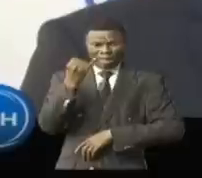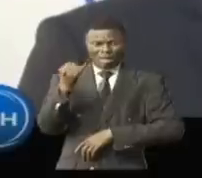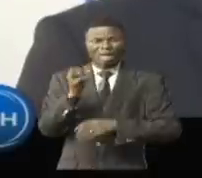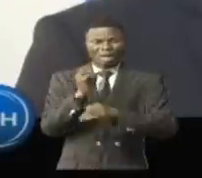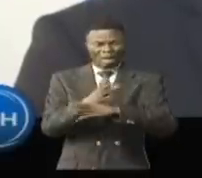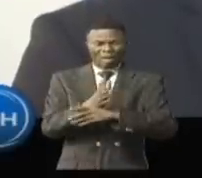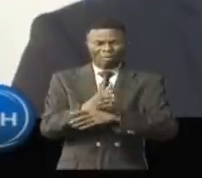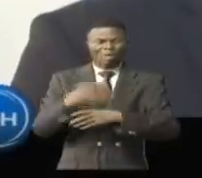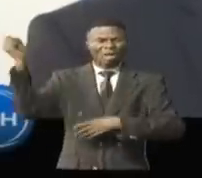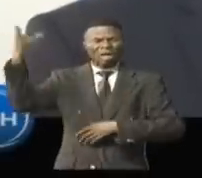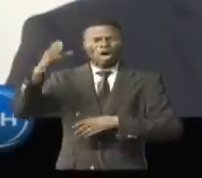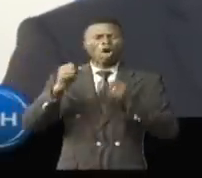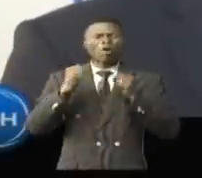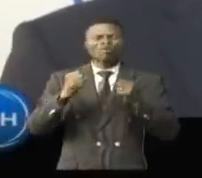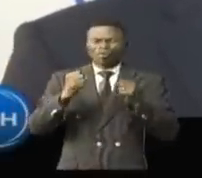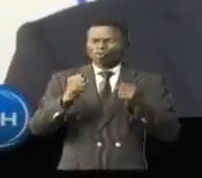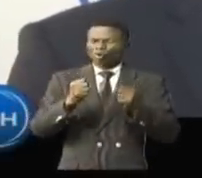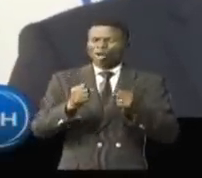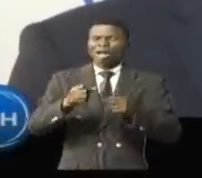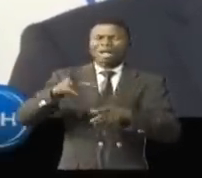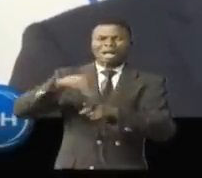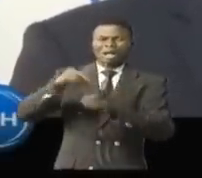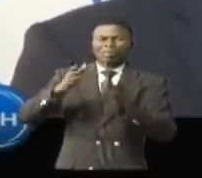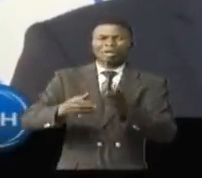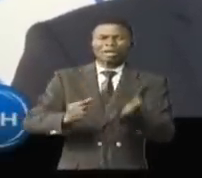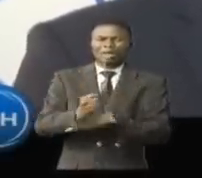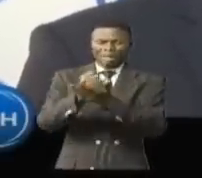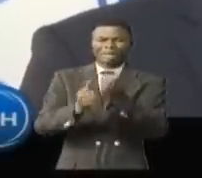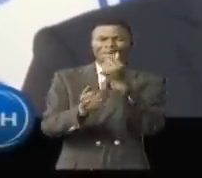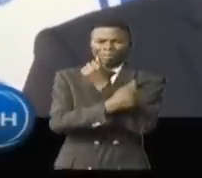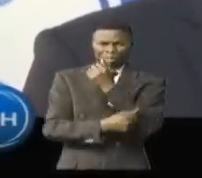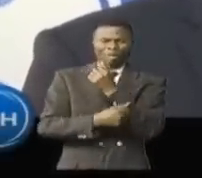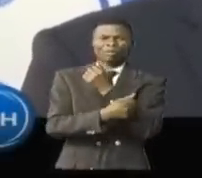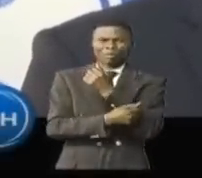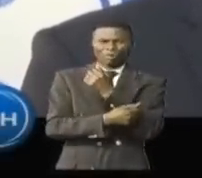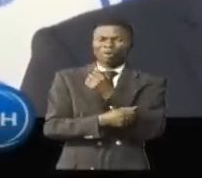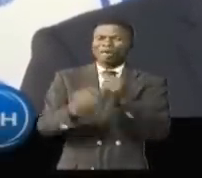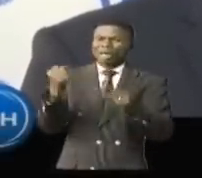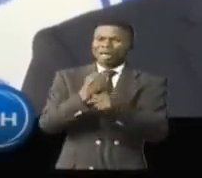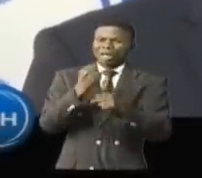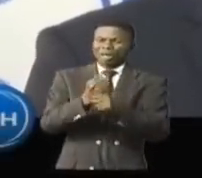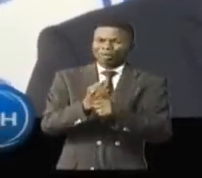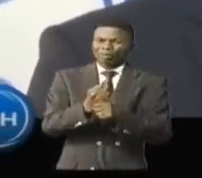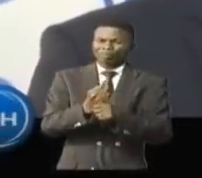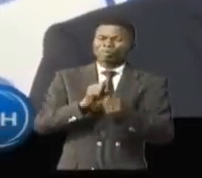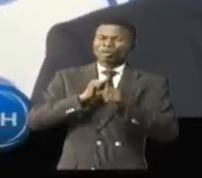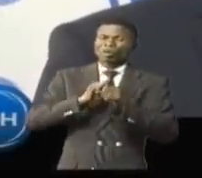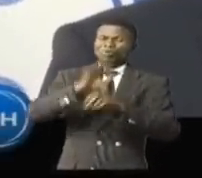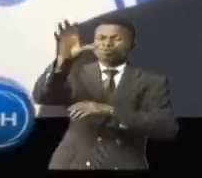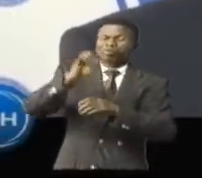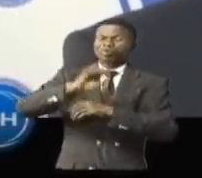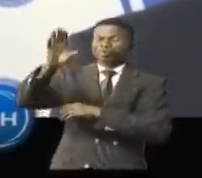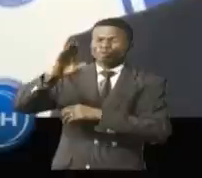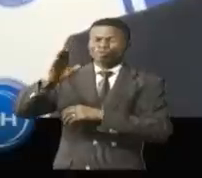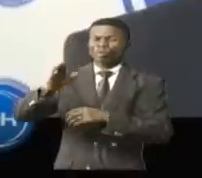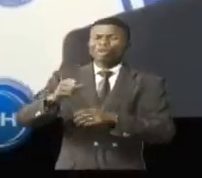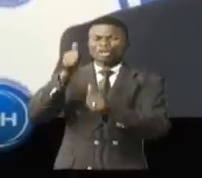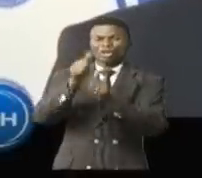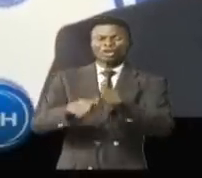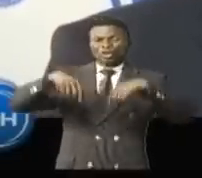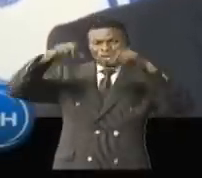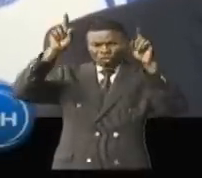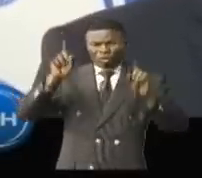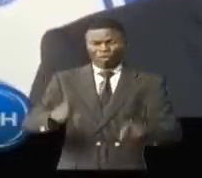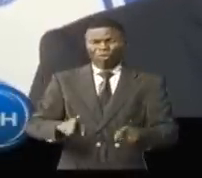équipements satellitaires très professionnels pour aider le pays ami pour envoyer les satellites dans l'espace. Chaque année, l'Inde